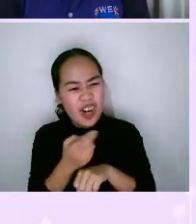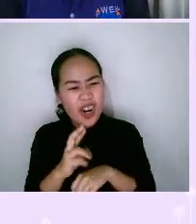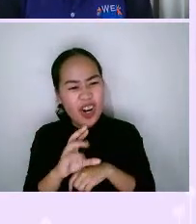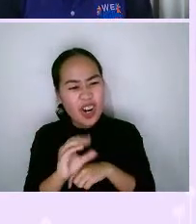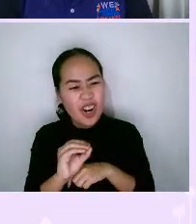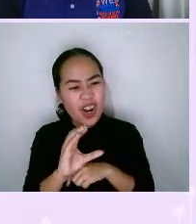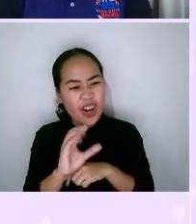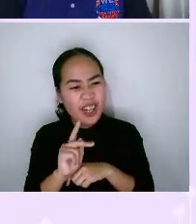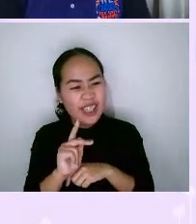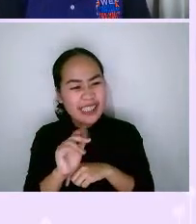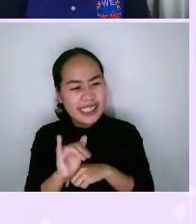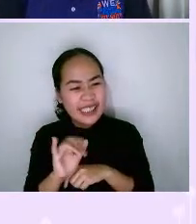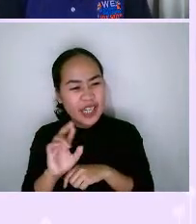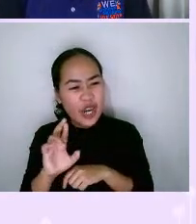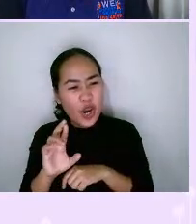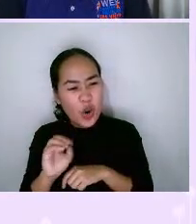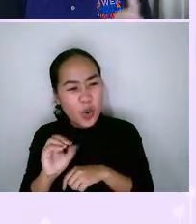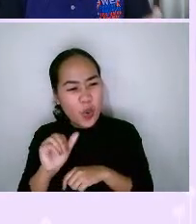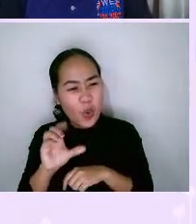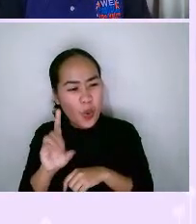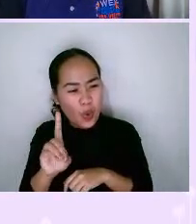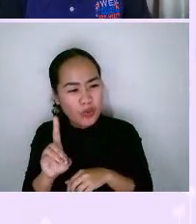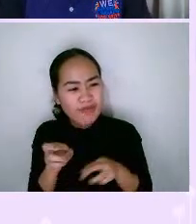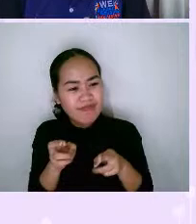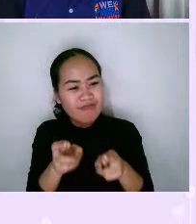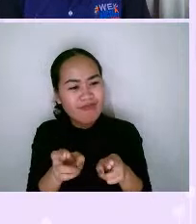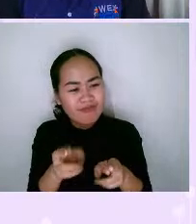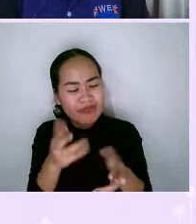lugar natin, so baka naghahanap po tayo kanina ng